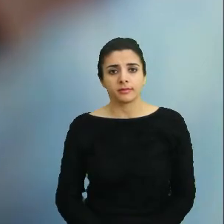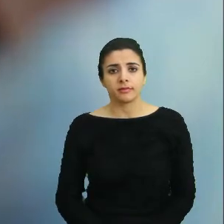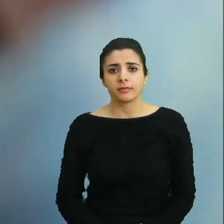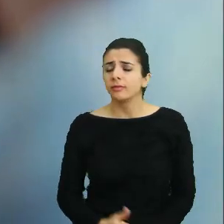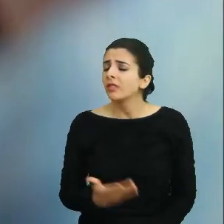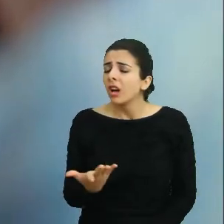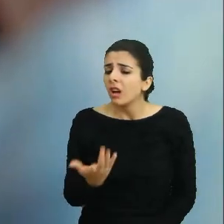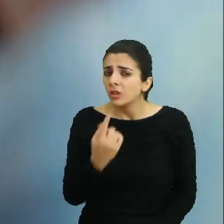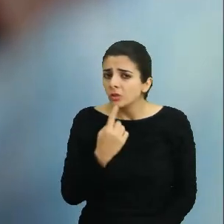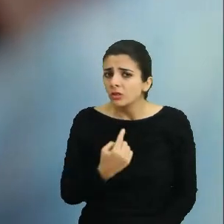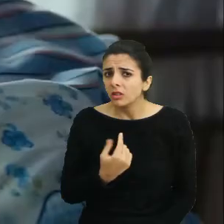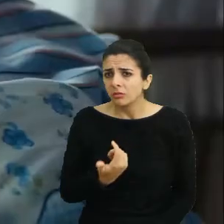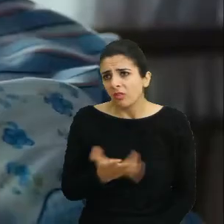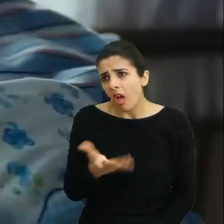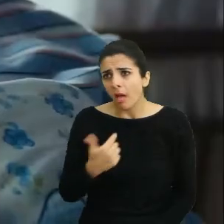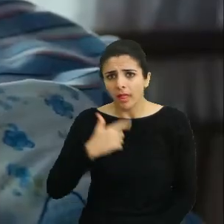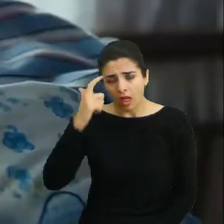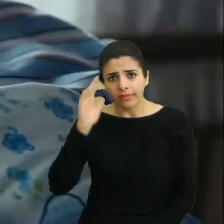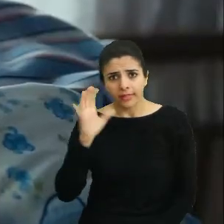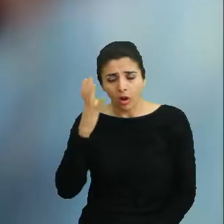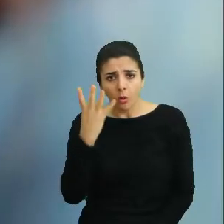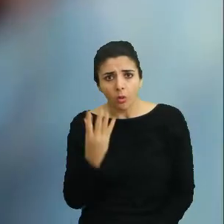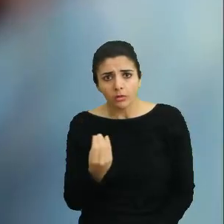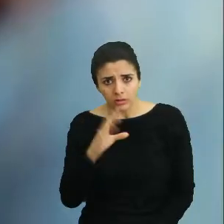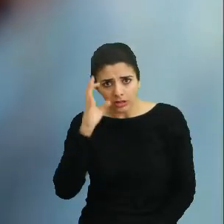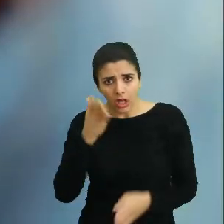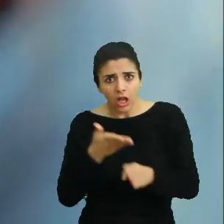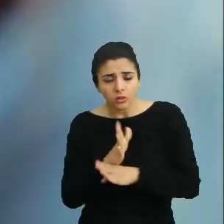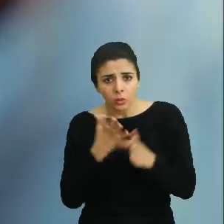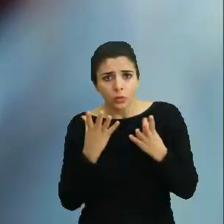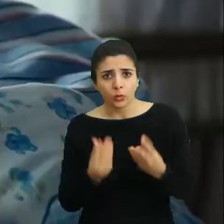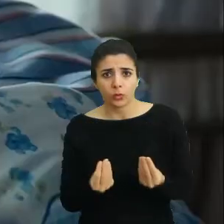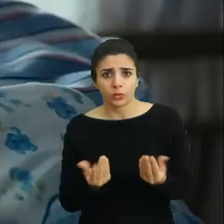Yoksa ben aklımı mı kaybediyorum? Ha? Tırlatıyor mu ince de?